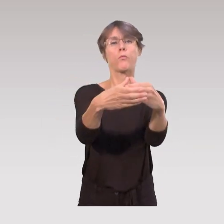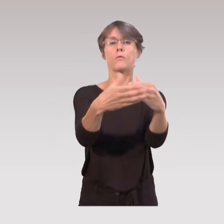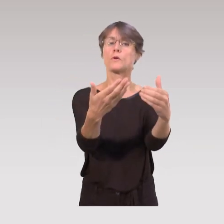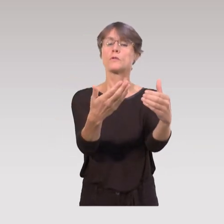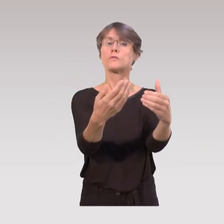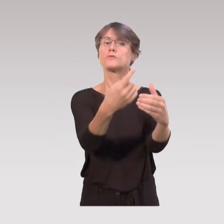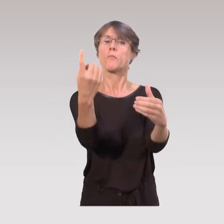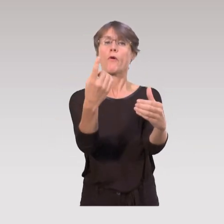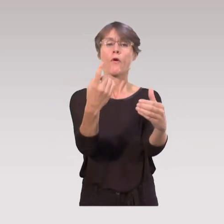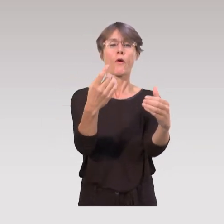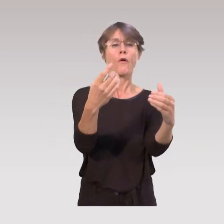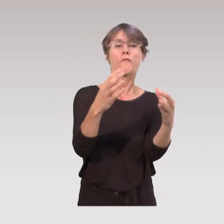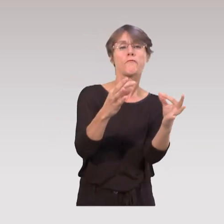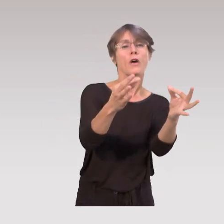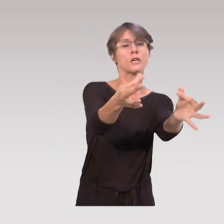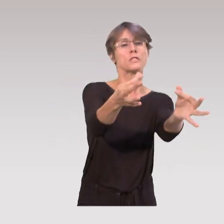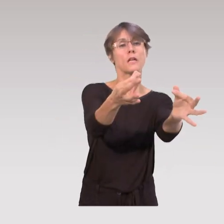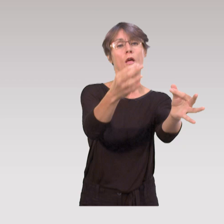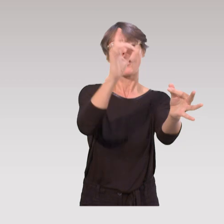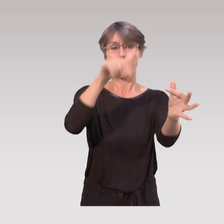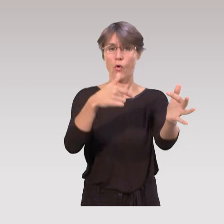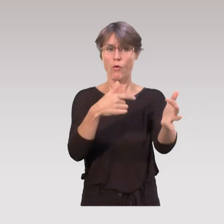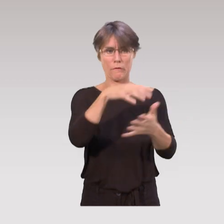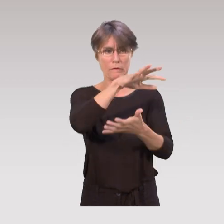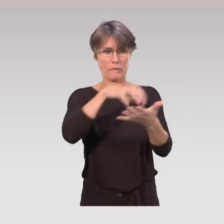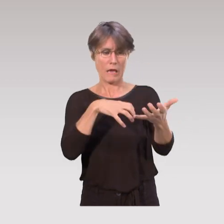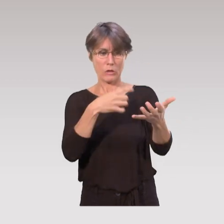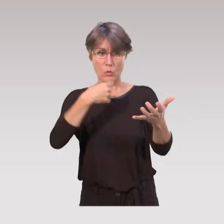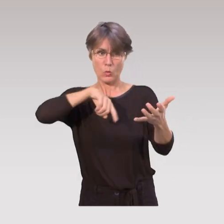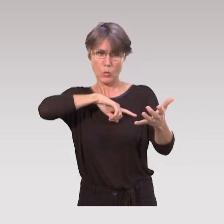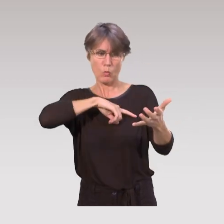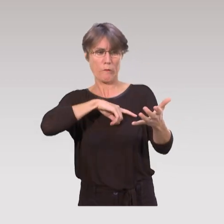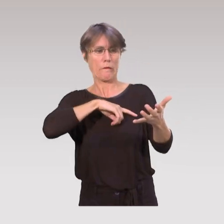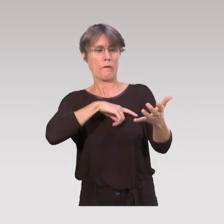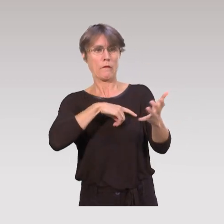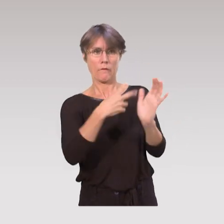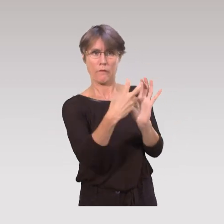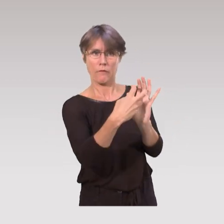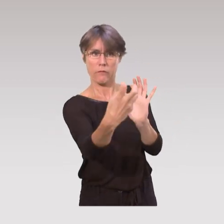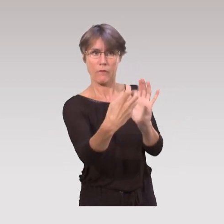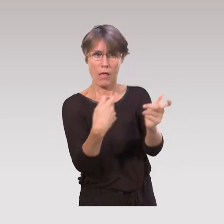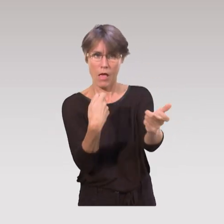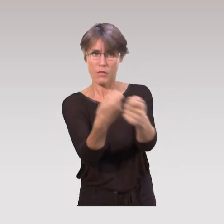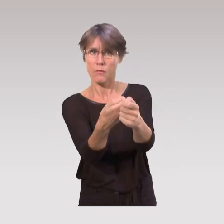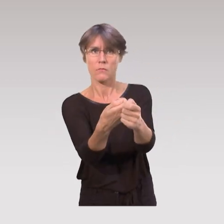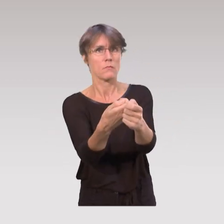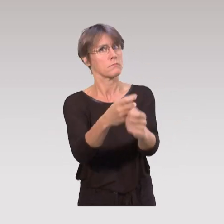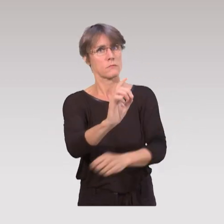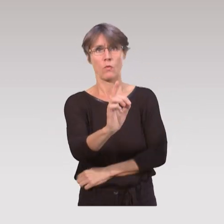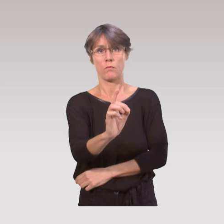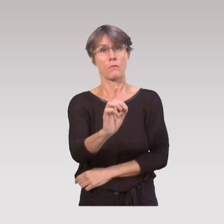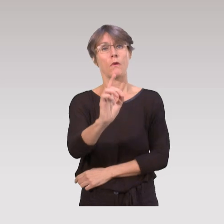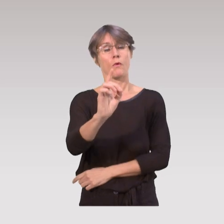sont uniquement les groupes vulnérables qui ont besoin que nous adaptions notre communication à